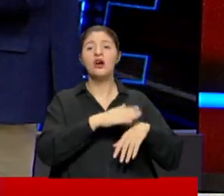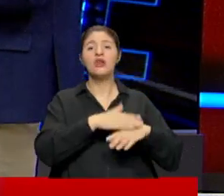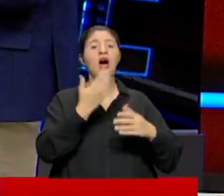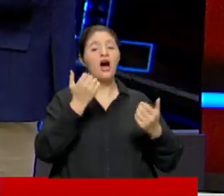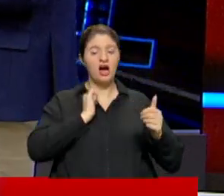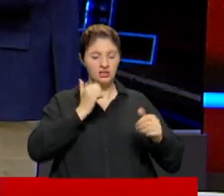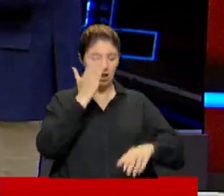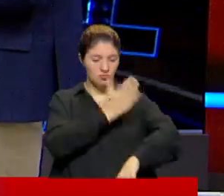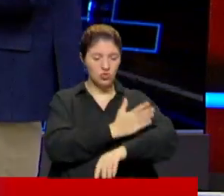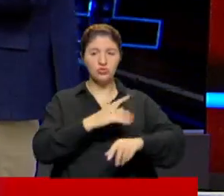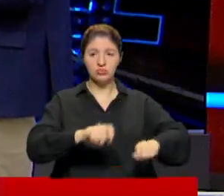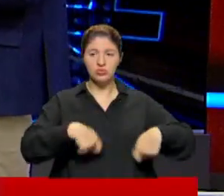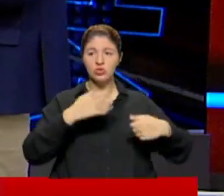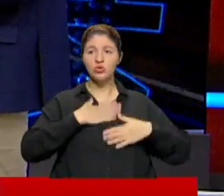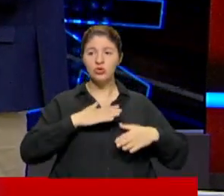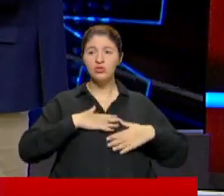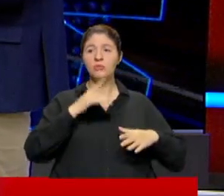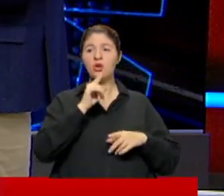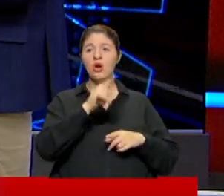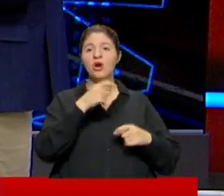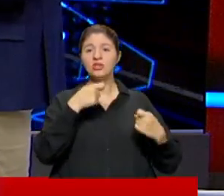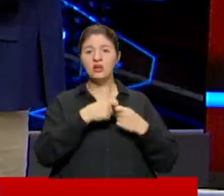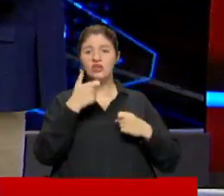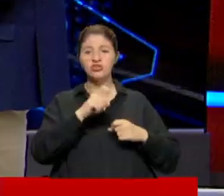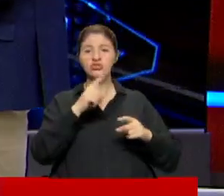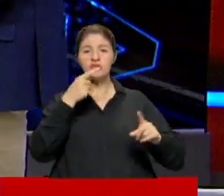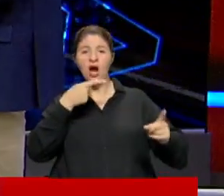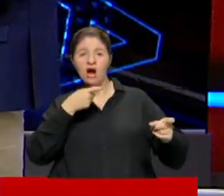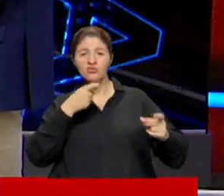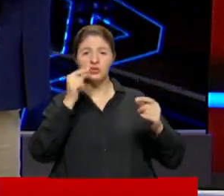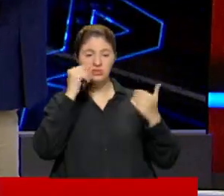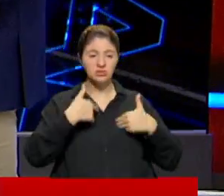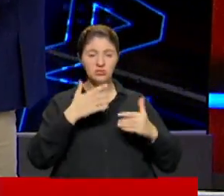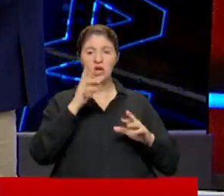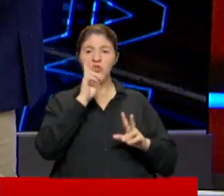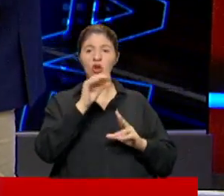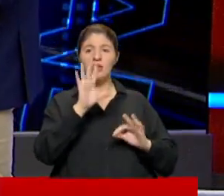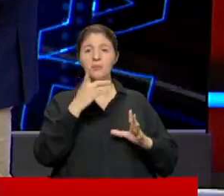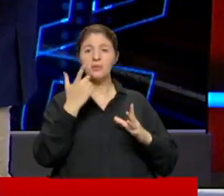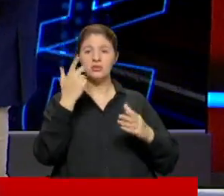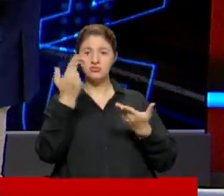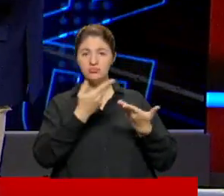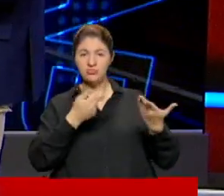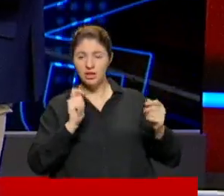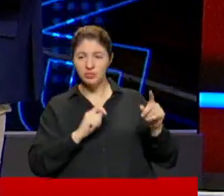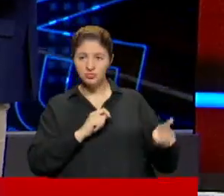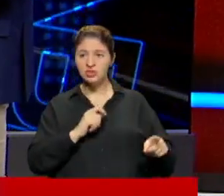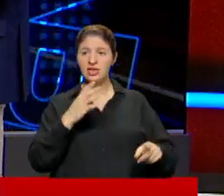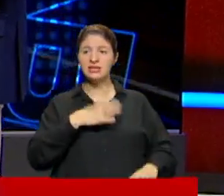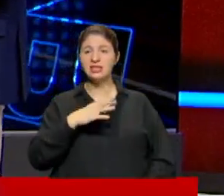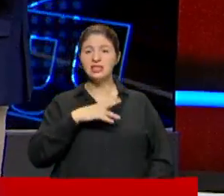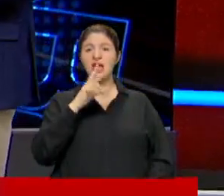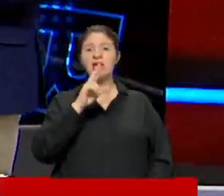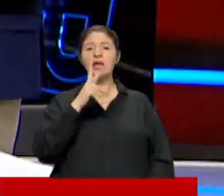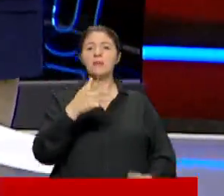kamuaj var ve üzeri de böyle hani o savaşçı Avcı kimliğinin de e yansıtan bir şekilde karikatürize edilmiş istediğin